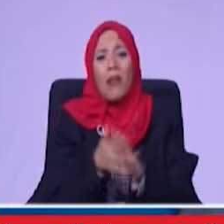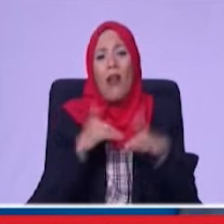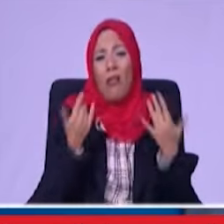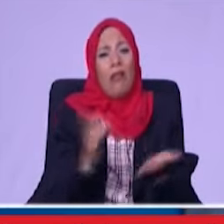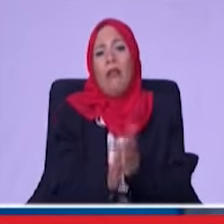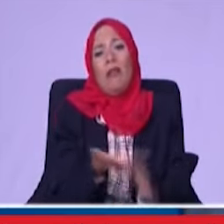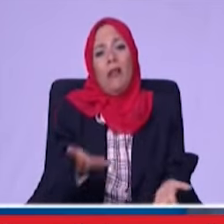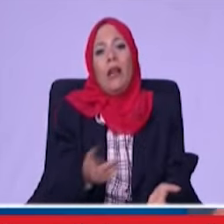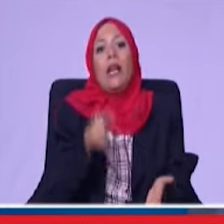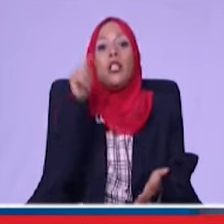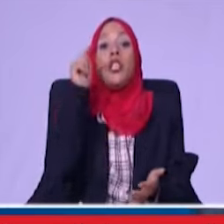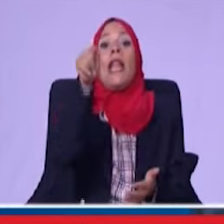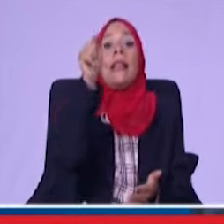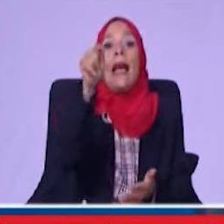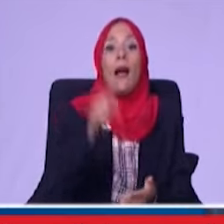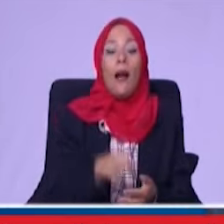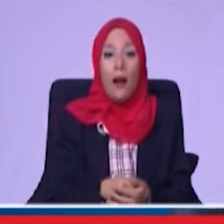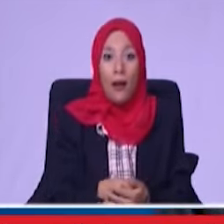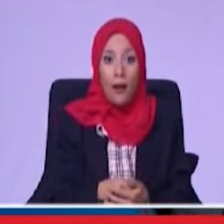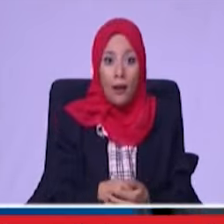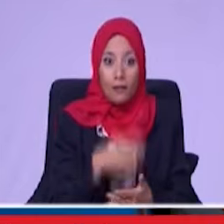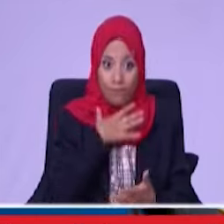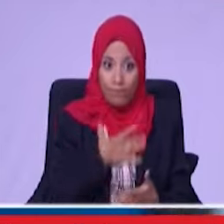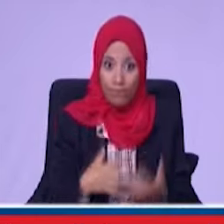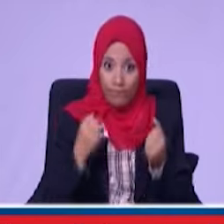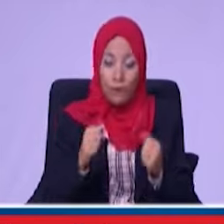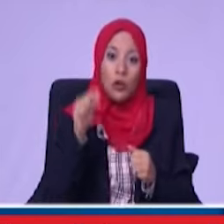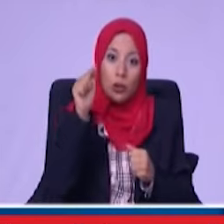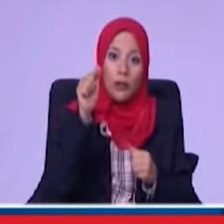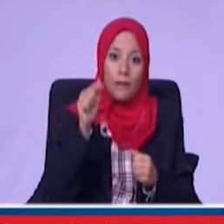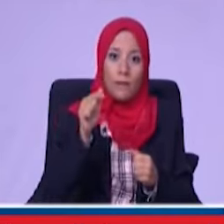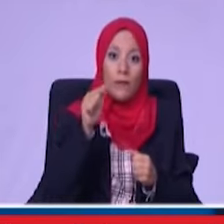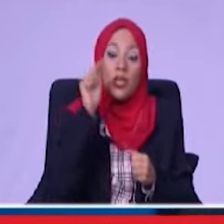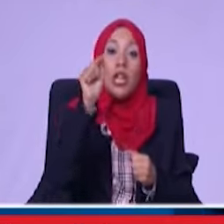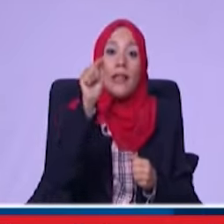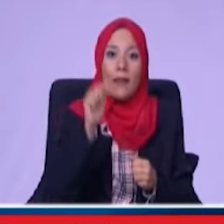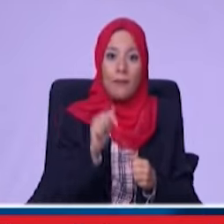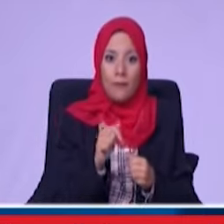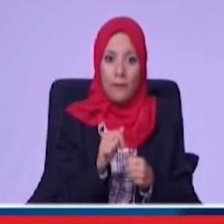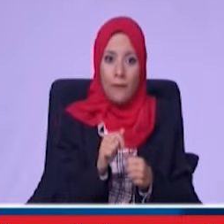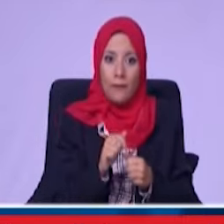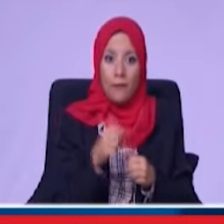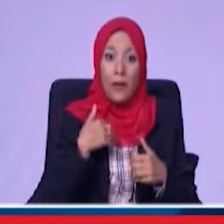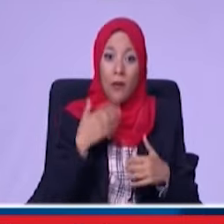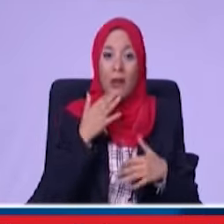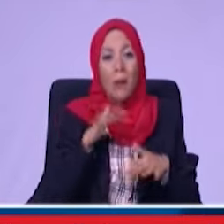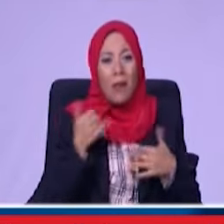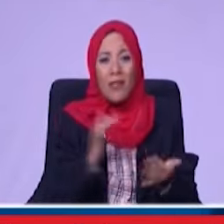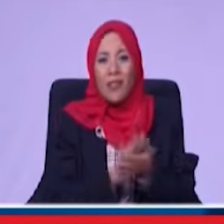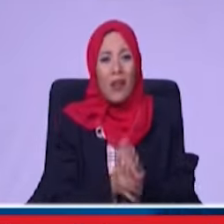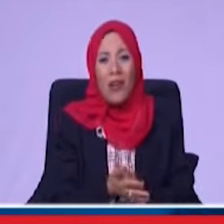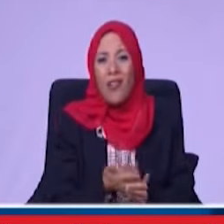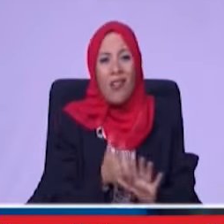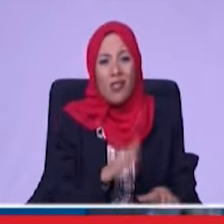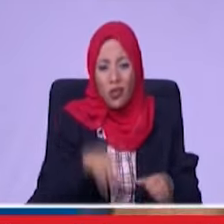البخاري وتزهدكم الدنيا. ده ليك انت. الميت